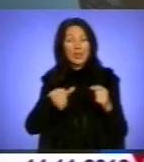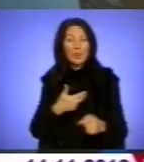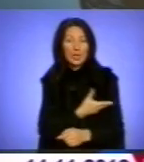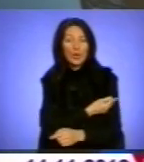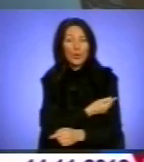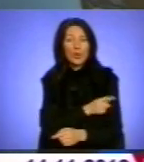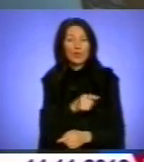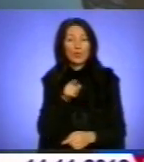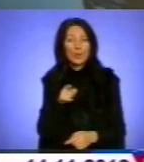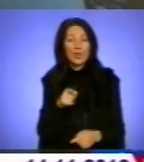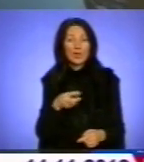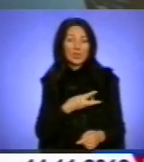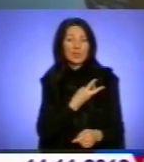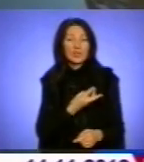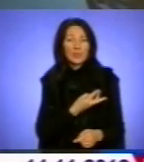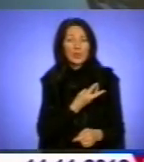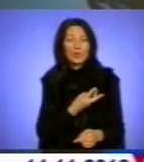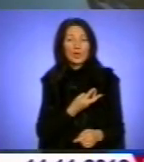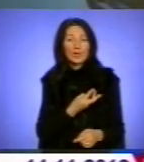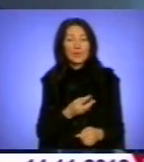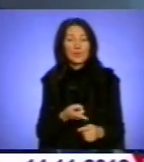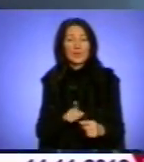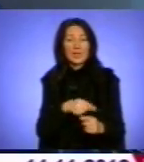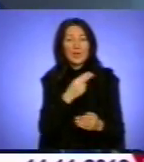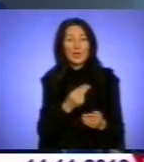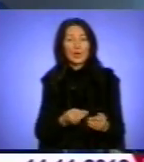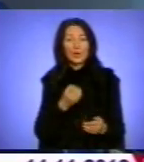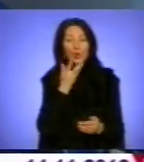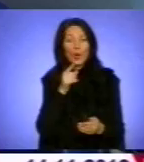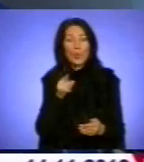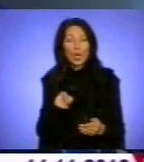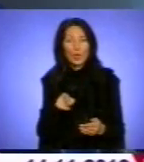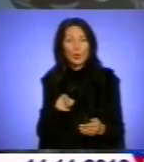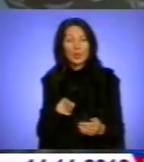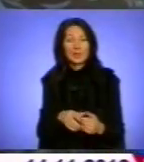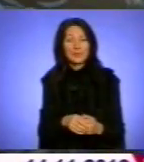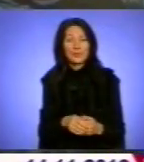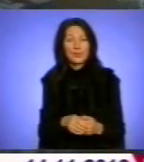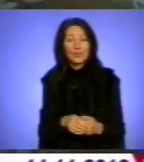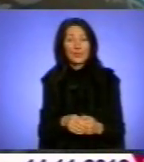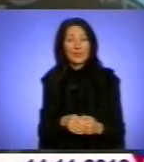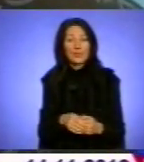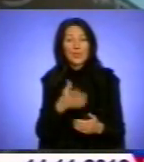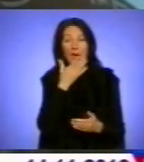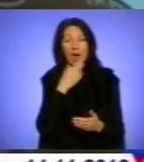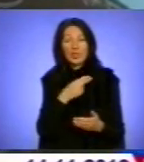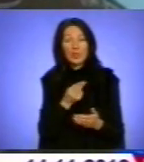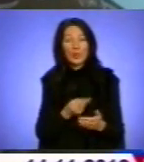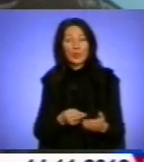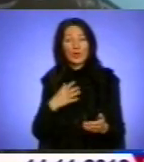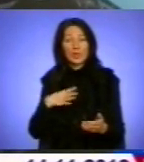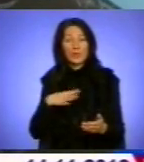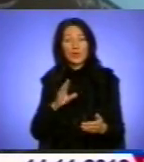уколів, щоб їх підбадьорували цей малюнок. Добре, тут воно звеселяє. Малюнок гарний, надіюсь, буде все